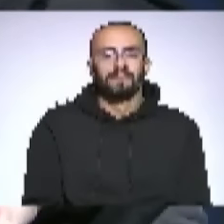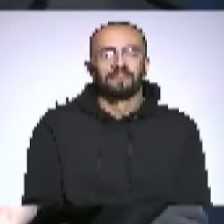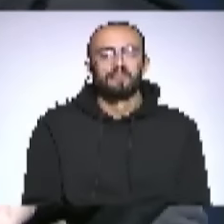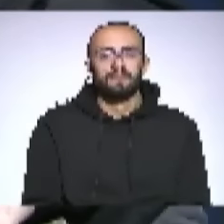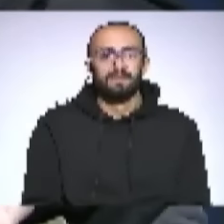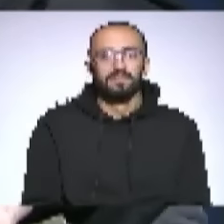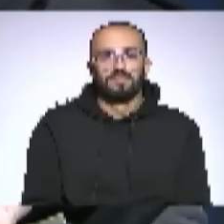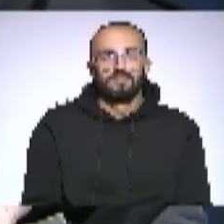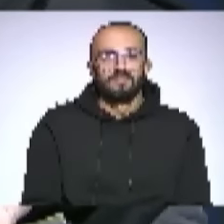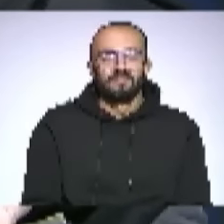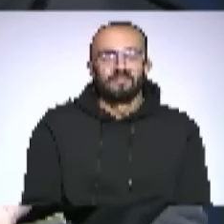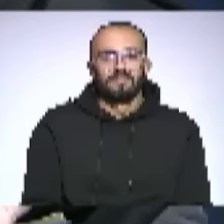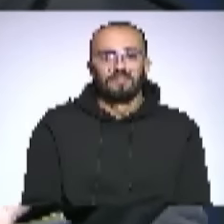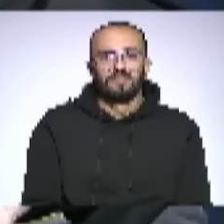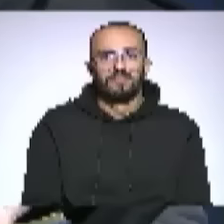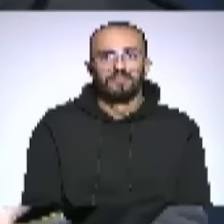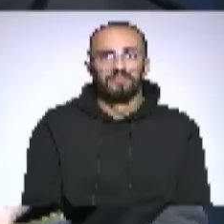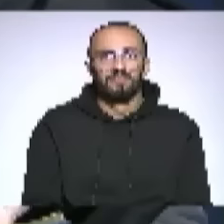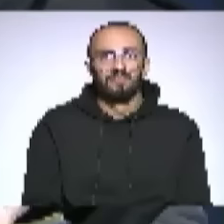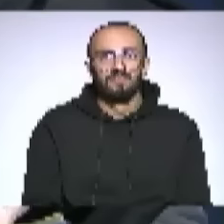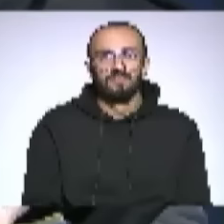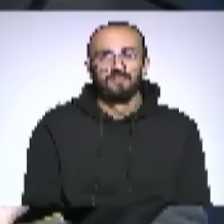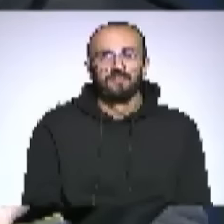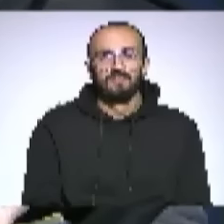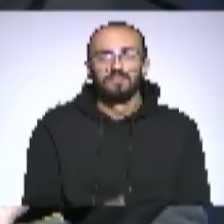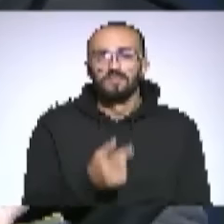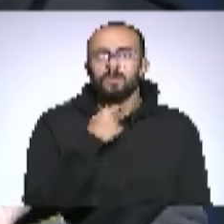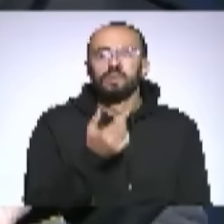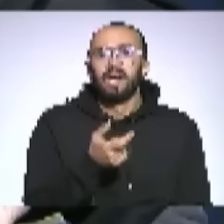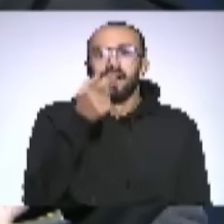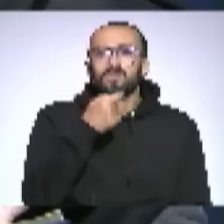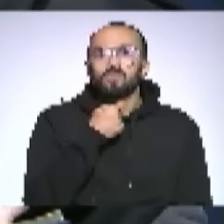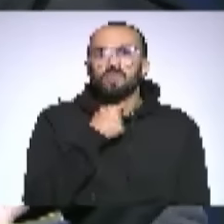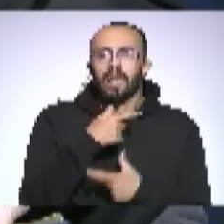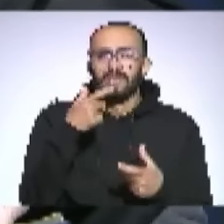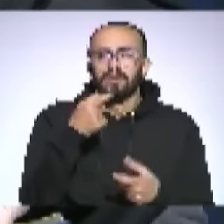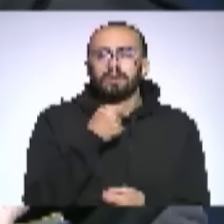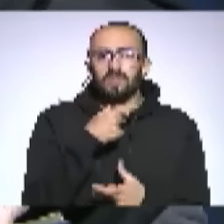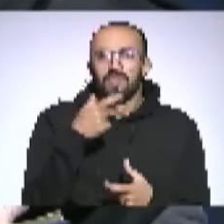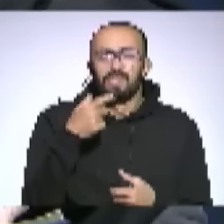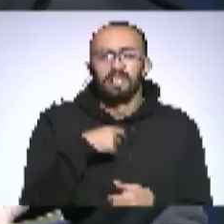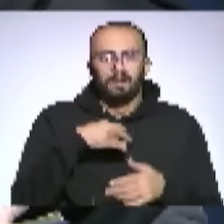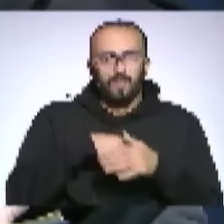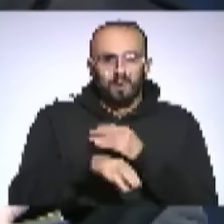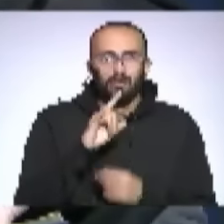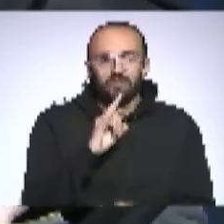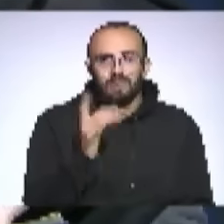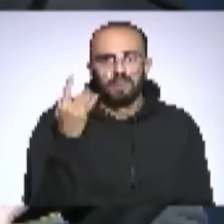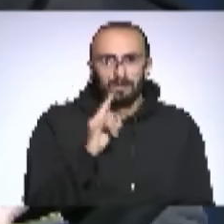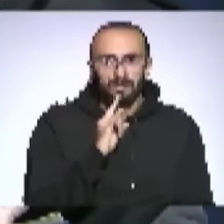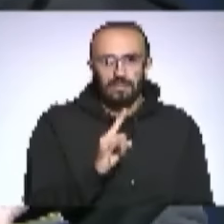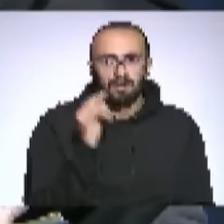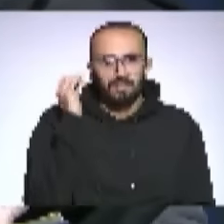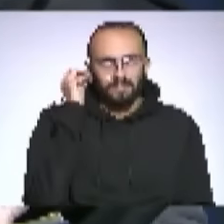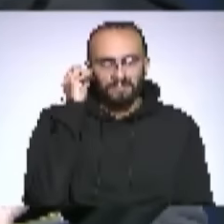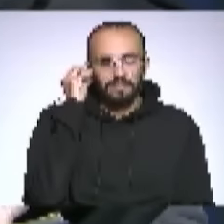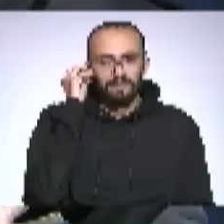وسهلا بص يا بنا انا مج ممكن تعلي صوتك شويه متجوزه بقالي 10 سنين اه